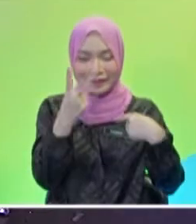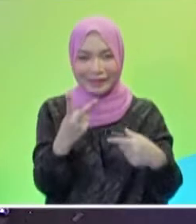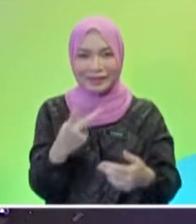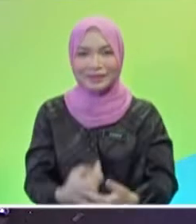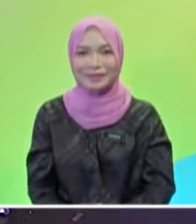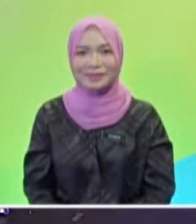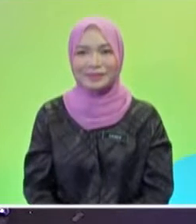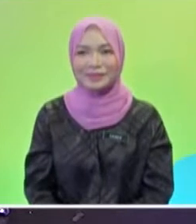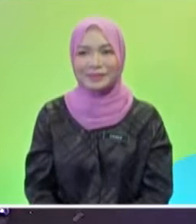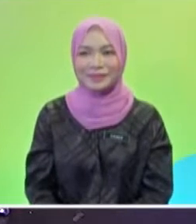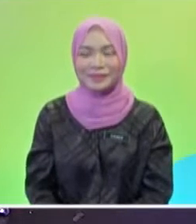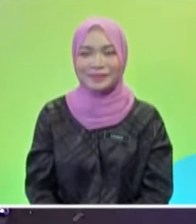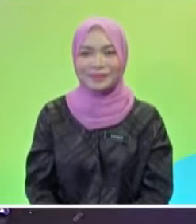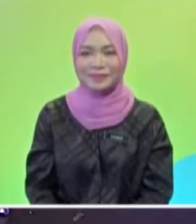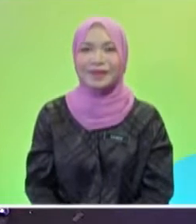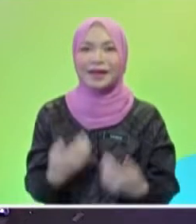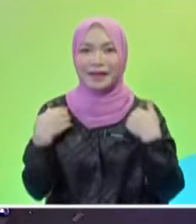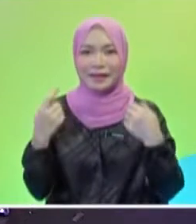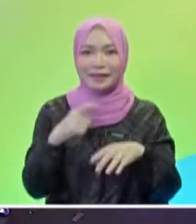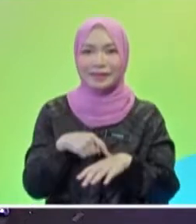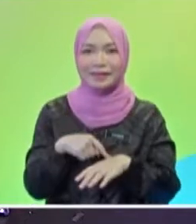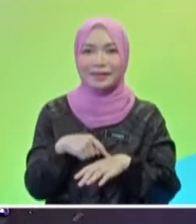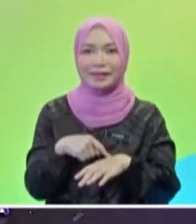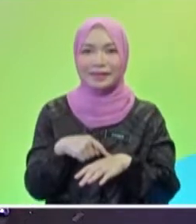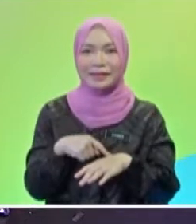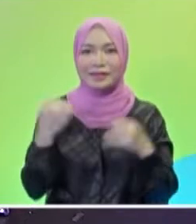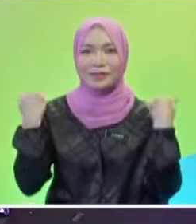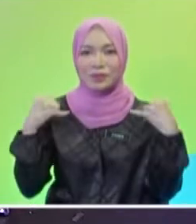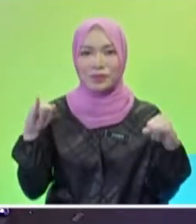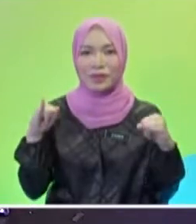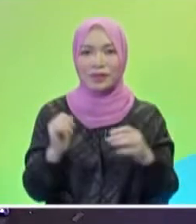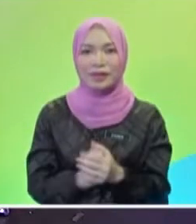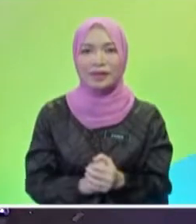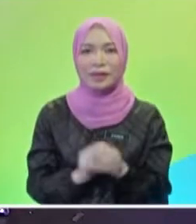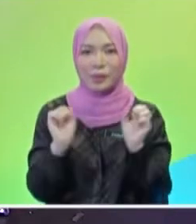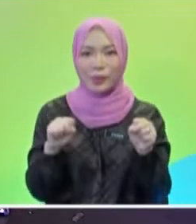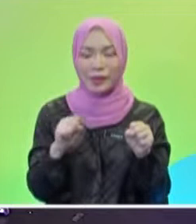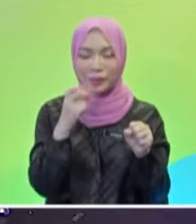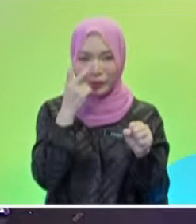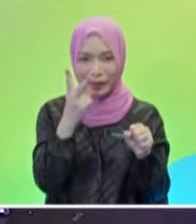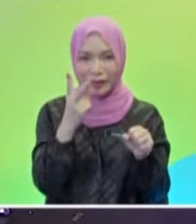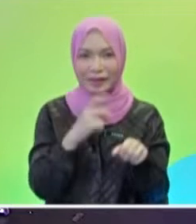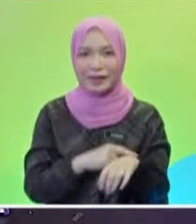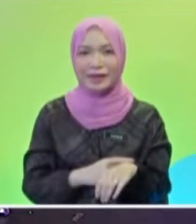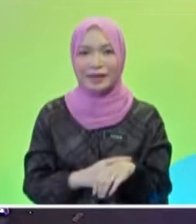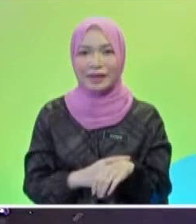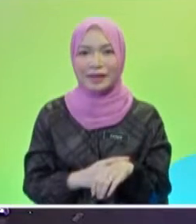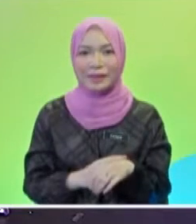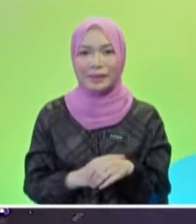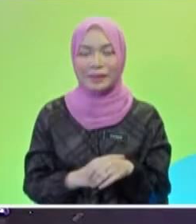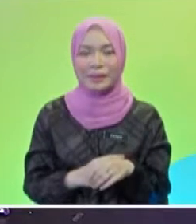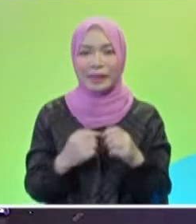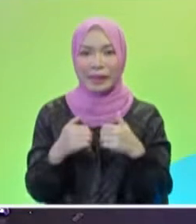cair ada jual di pasaran boleh dapat dan kita boleh Tengoklah Bagaimana fungsi Suryani dalam membantu Kitty